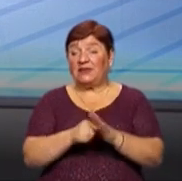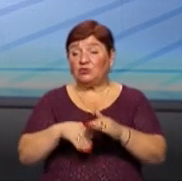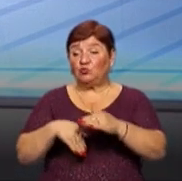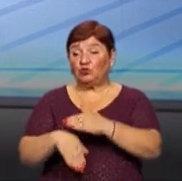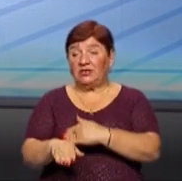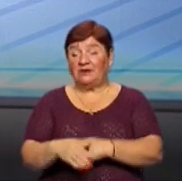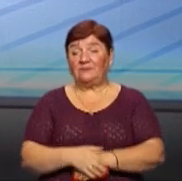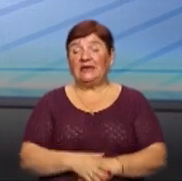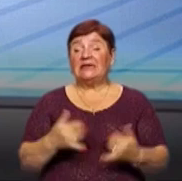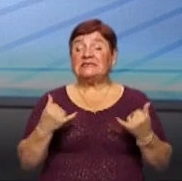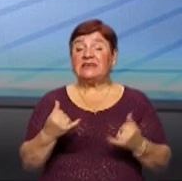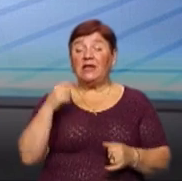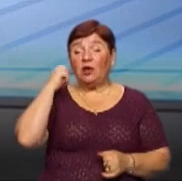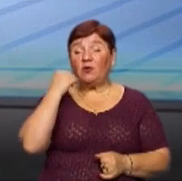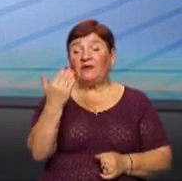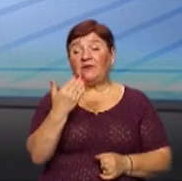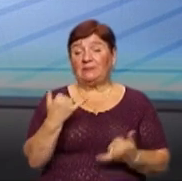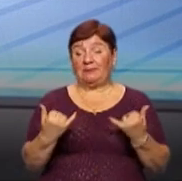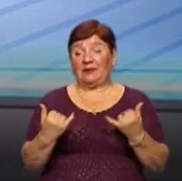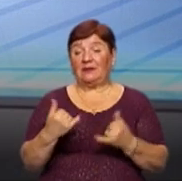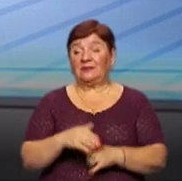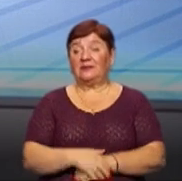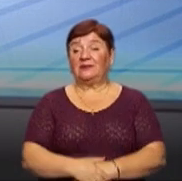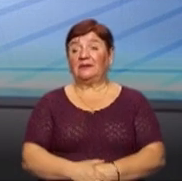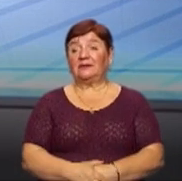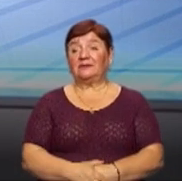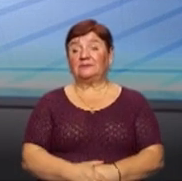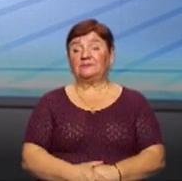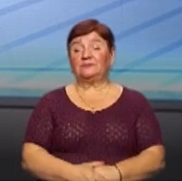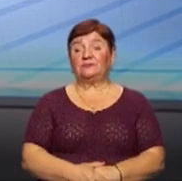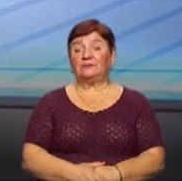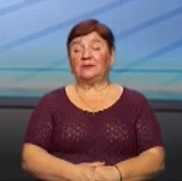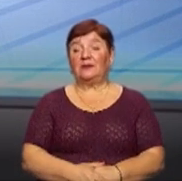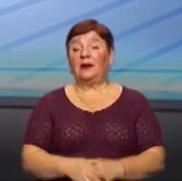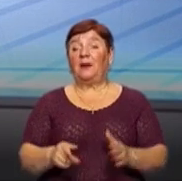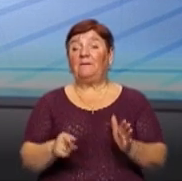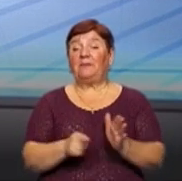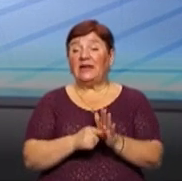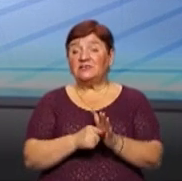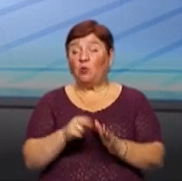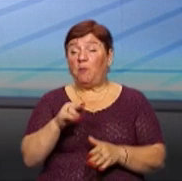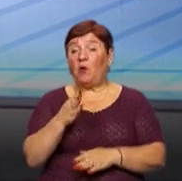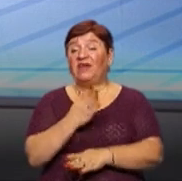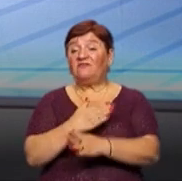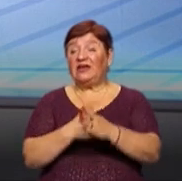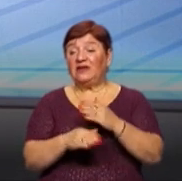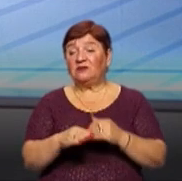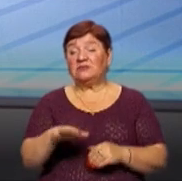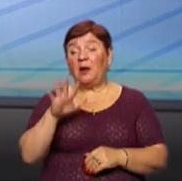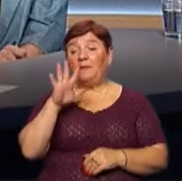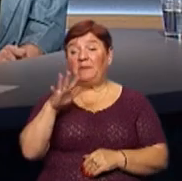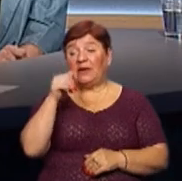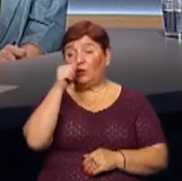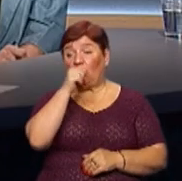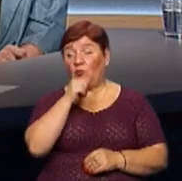І скільки вам років зараз? Якщо можна, скажіть, будь ласка. Пенсію я по інвалідності вийшла 5 років